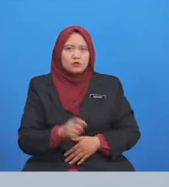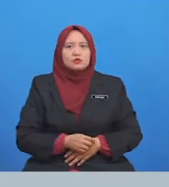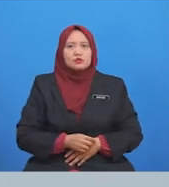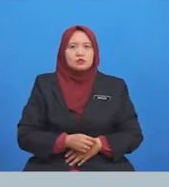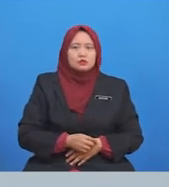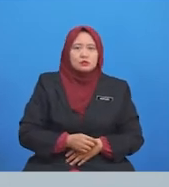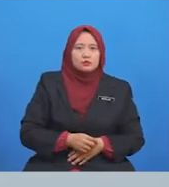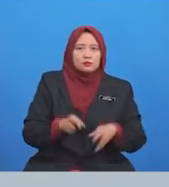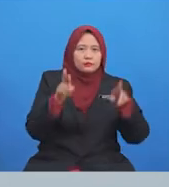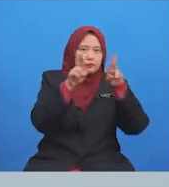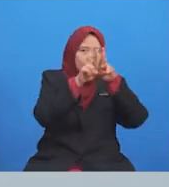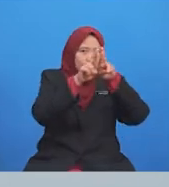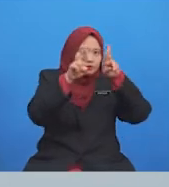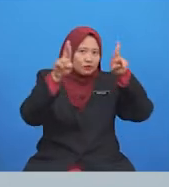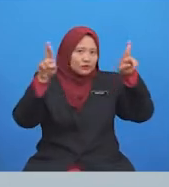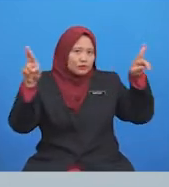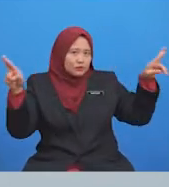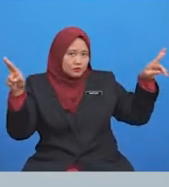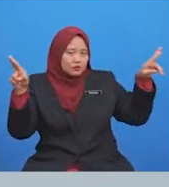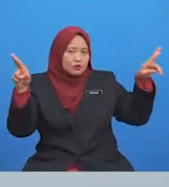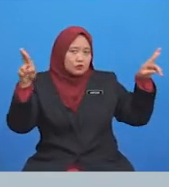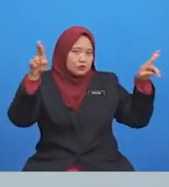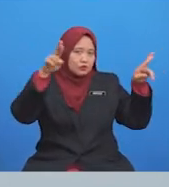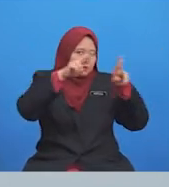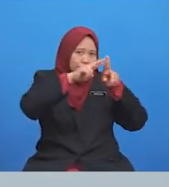tangen PQR pada tembereng minor.